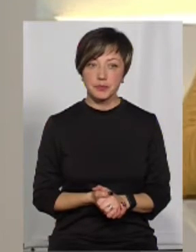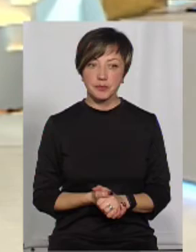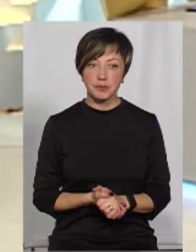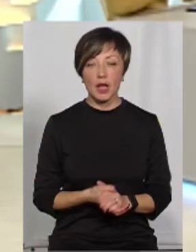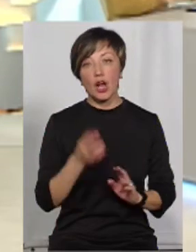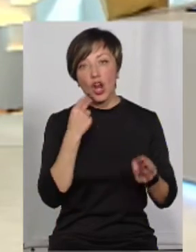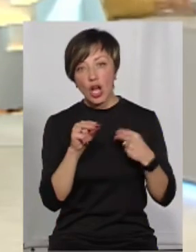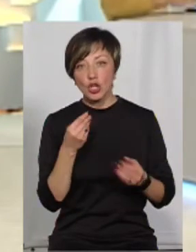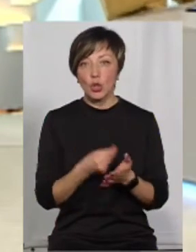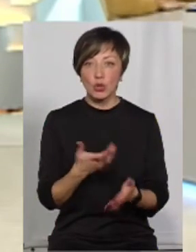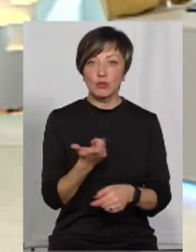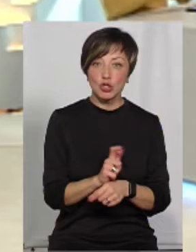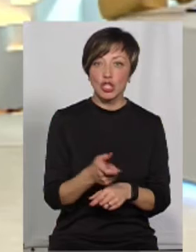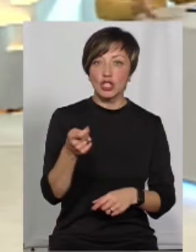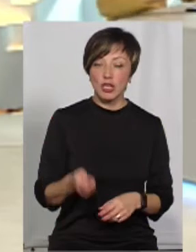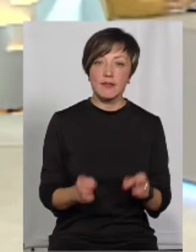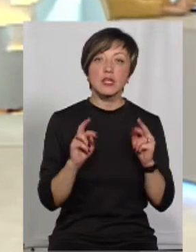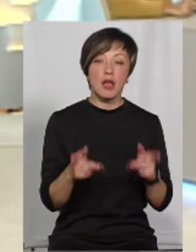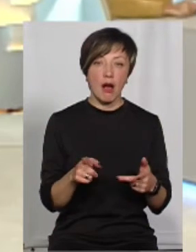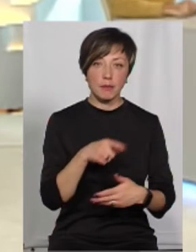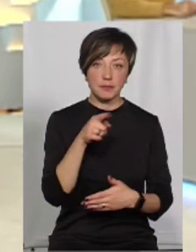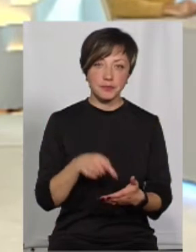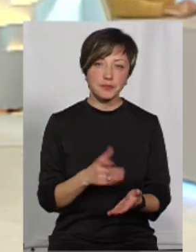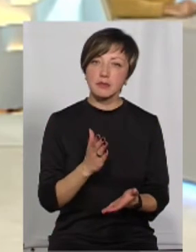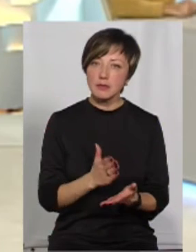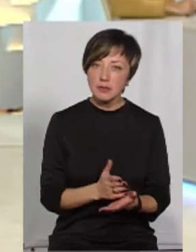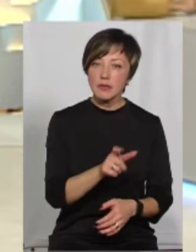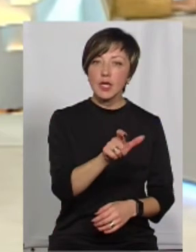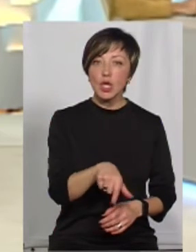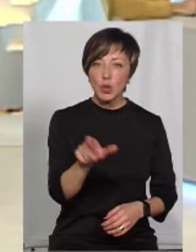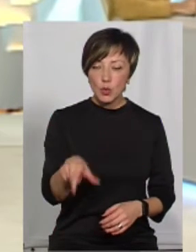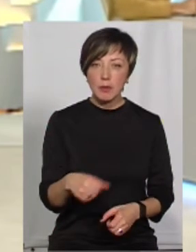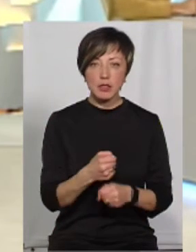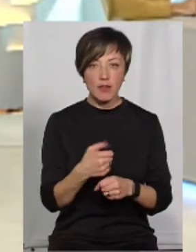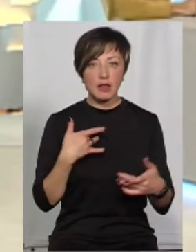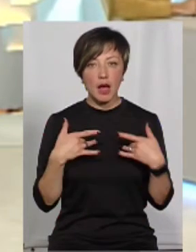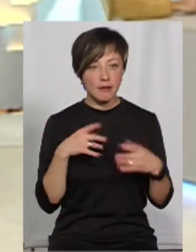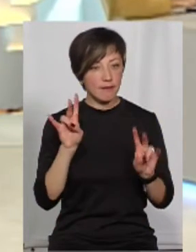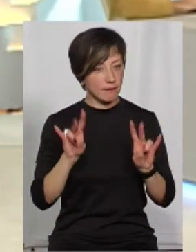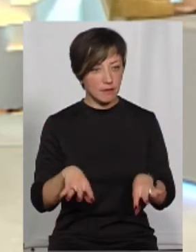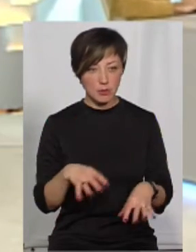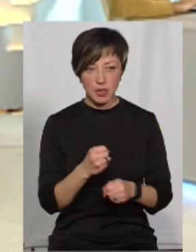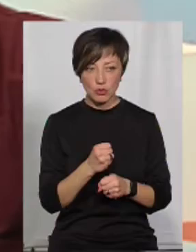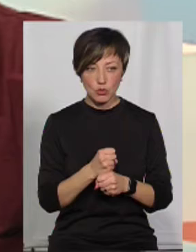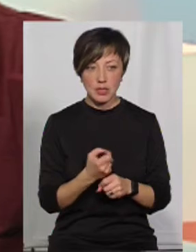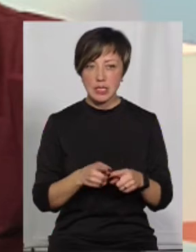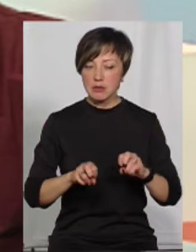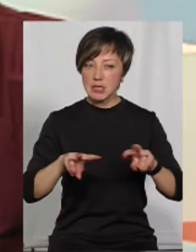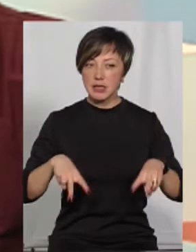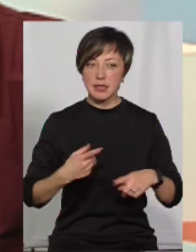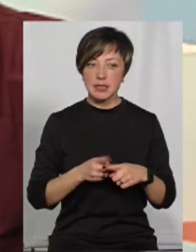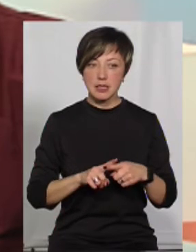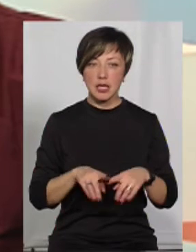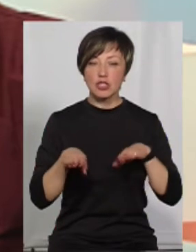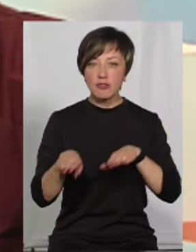Вони стоять краще, дорожче, більше, дешевше. Як? Ті люди, які працювали в театрі, вони і працюють. Тобто це спеціалісти,